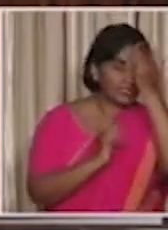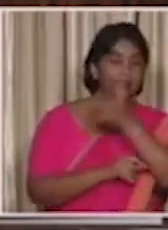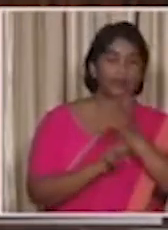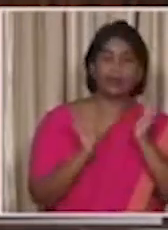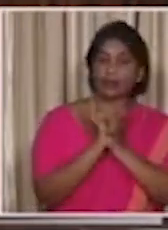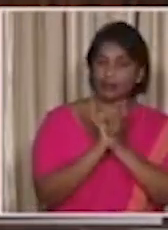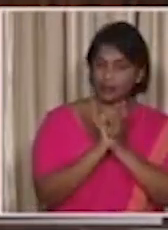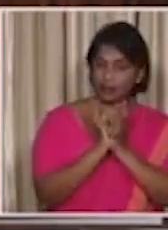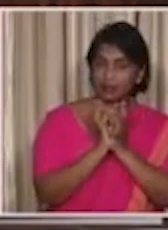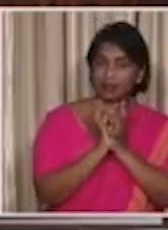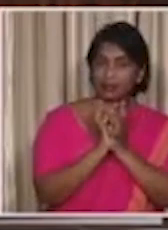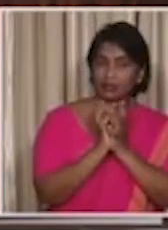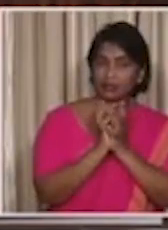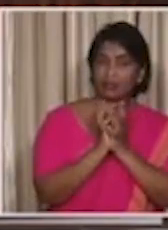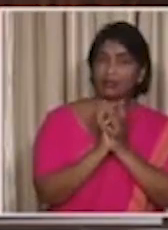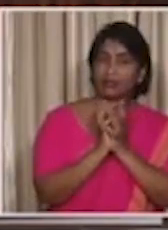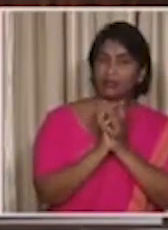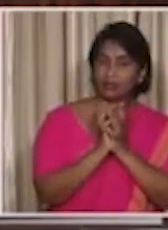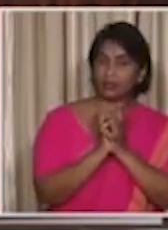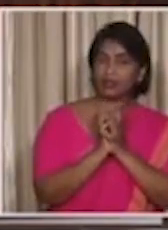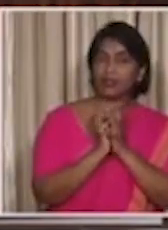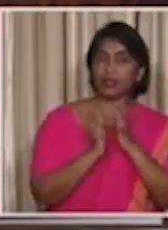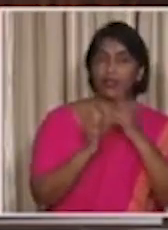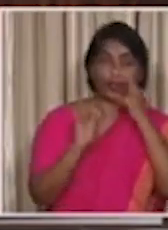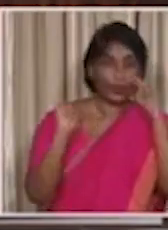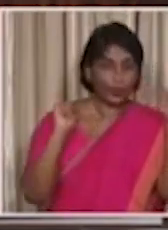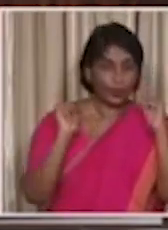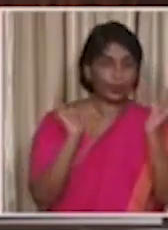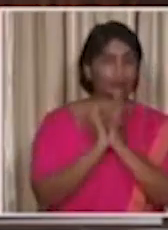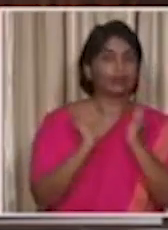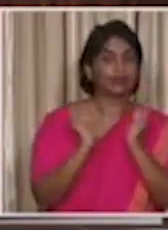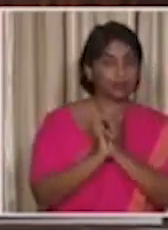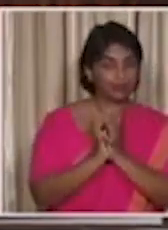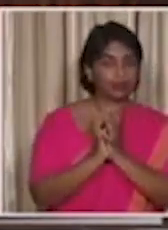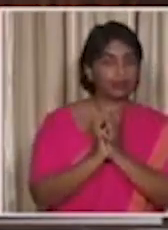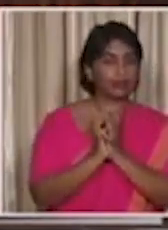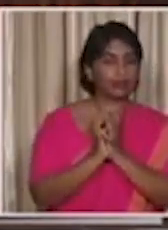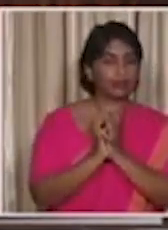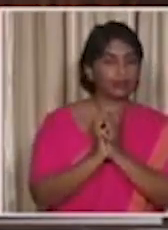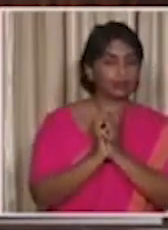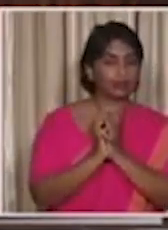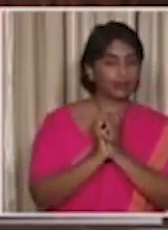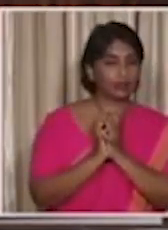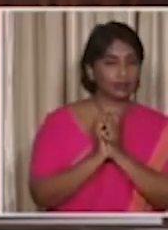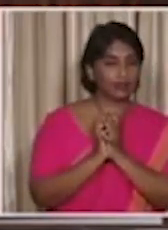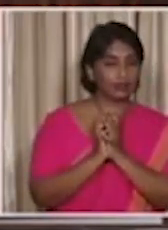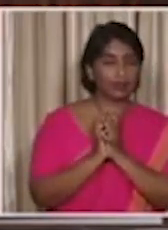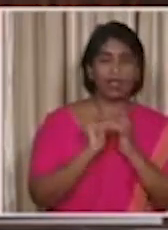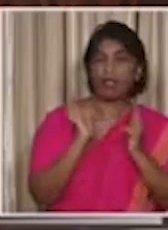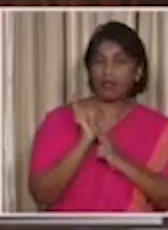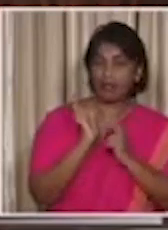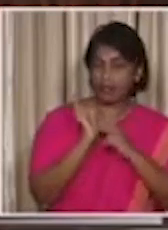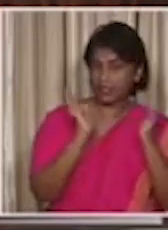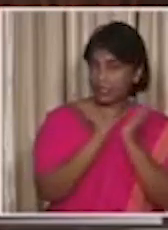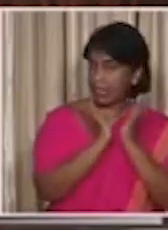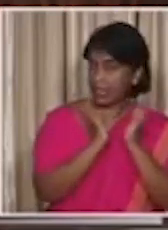හා වංශිකරේ හෝටන් තැන්න, වංශිකරේ හෝටන් තැන්න, නකල්ස්